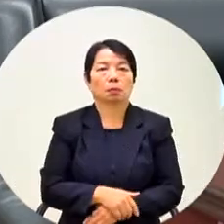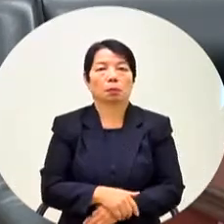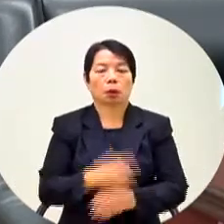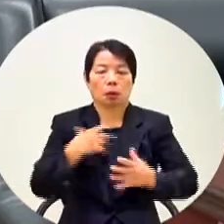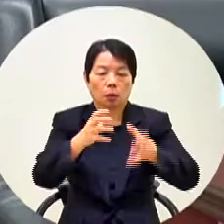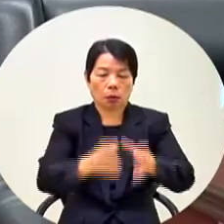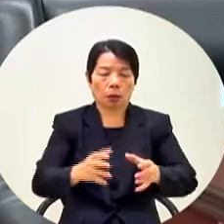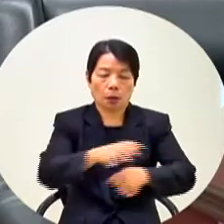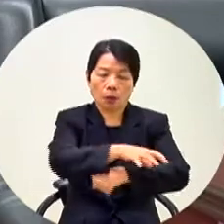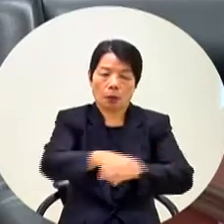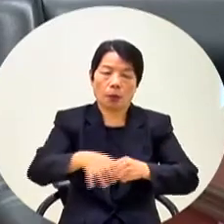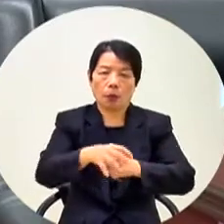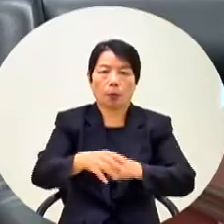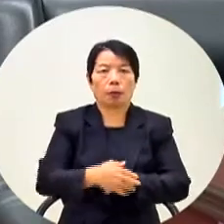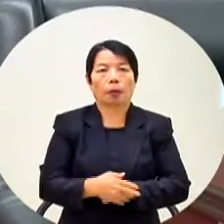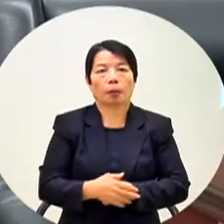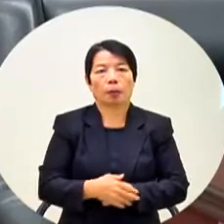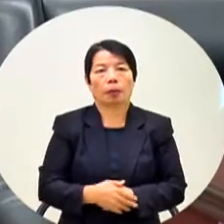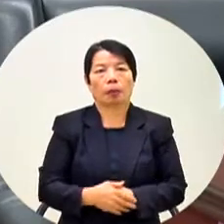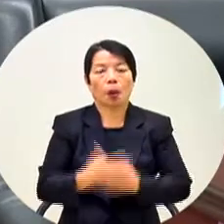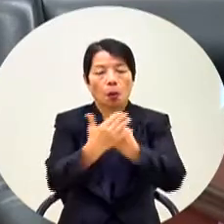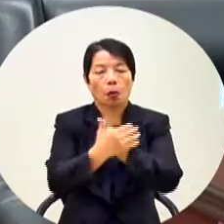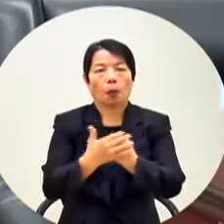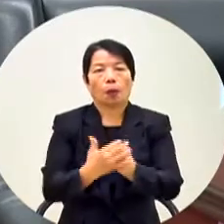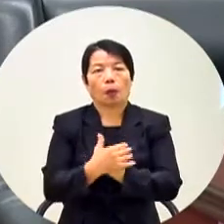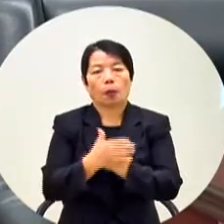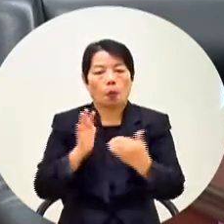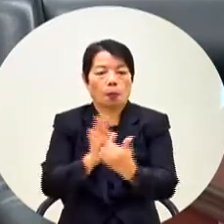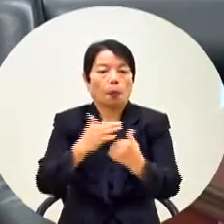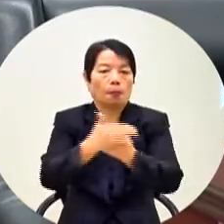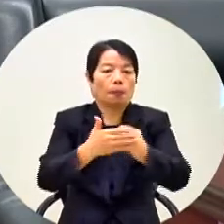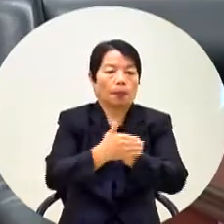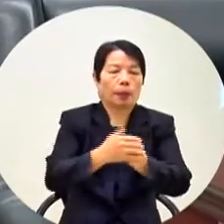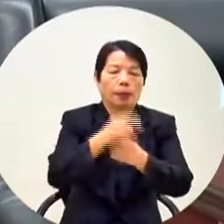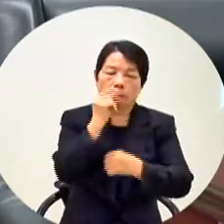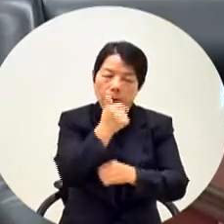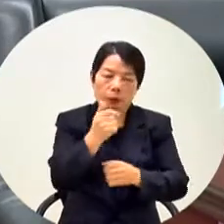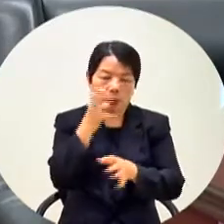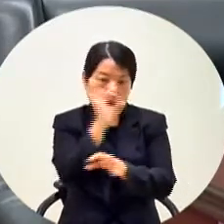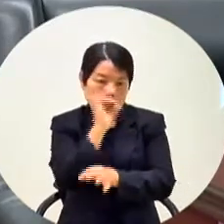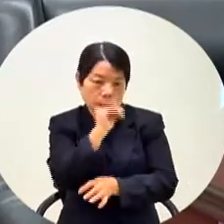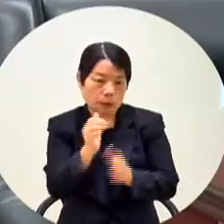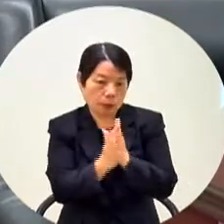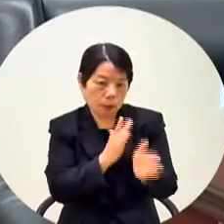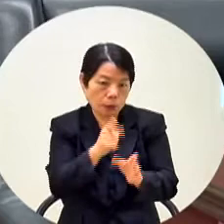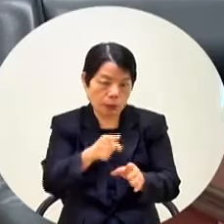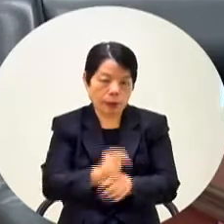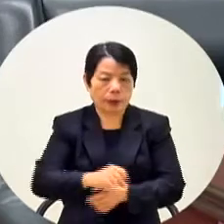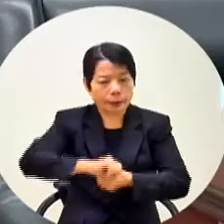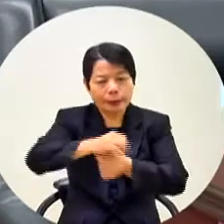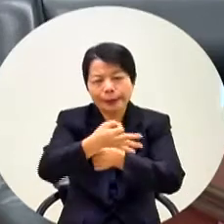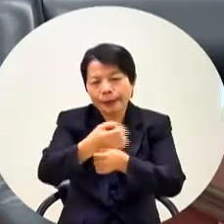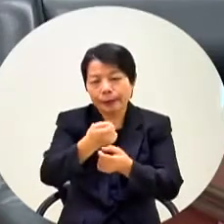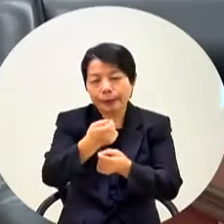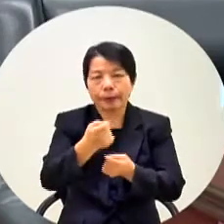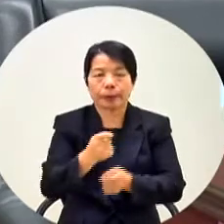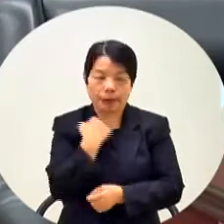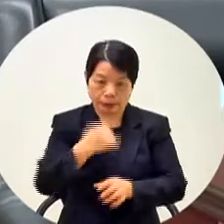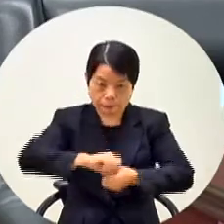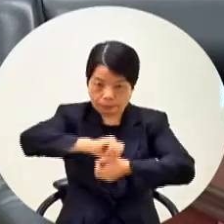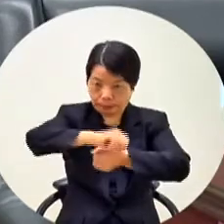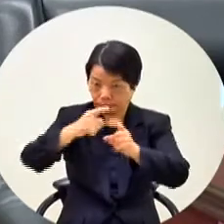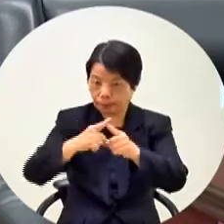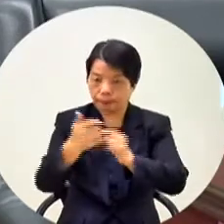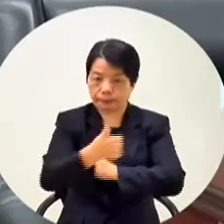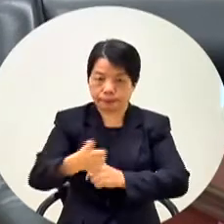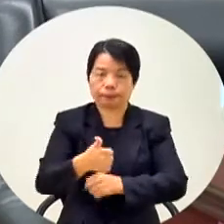环保特征队好唔好？哦，这唔免偌济钱啦，但是加强咱的能力、稽查能力啦。哦，咱局